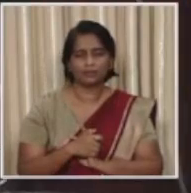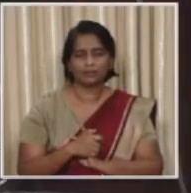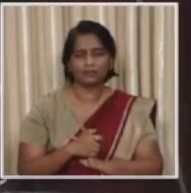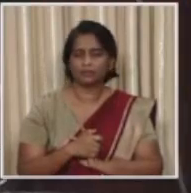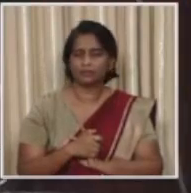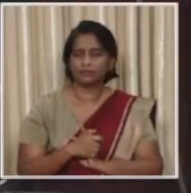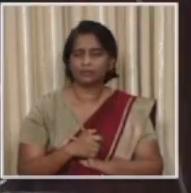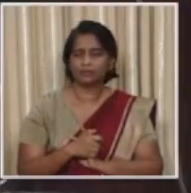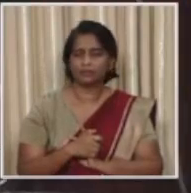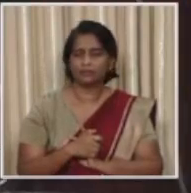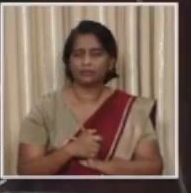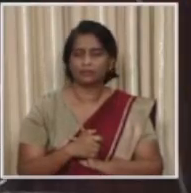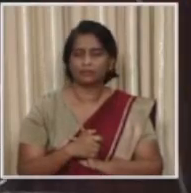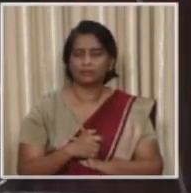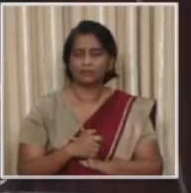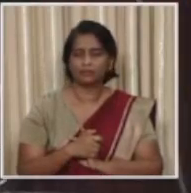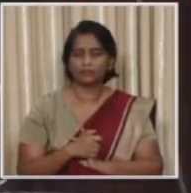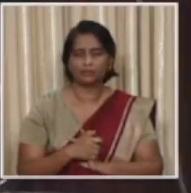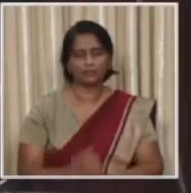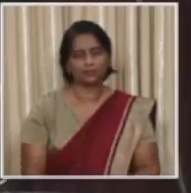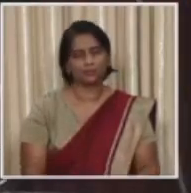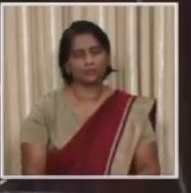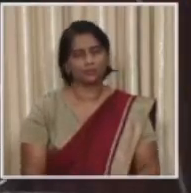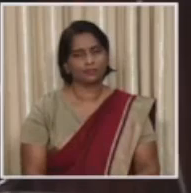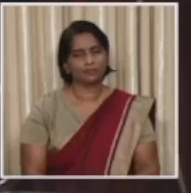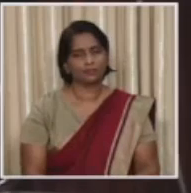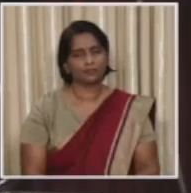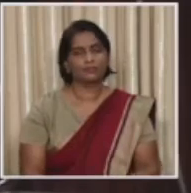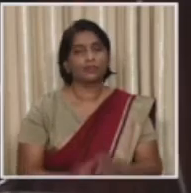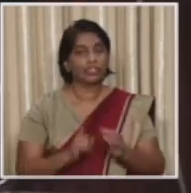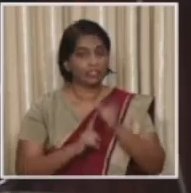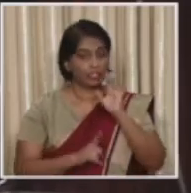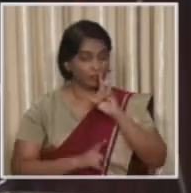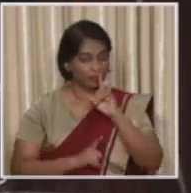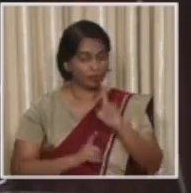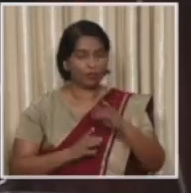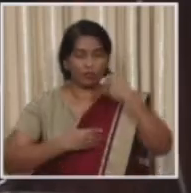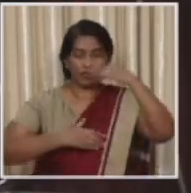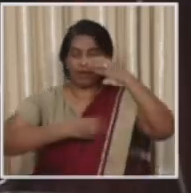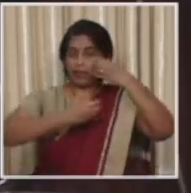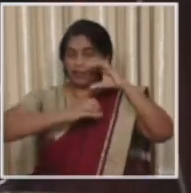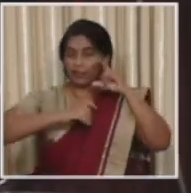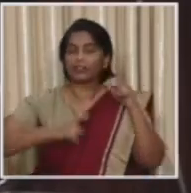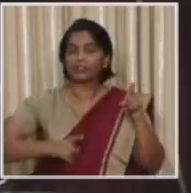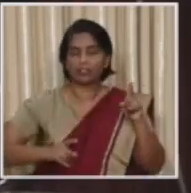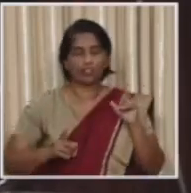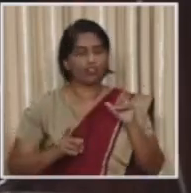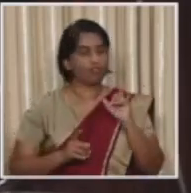ජනාධිපතිතුමා ප්‍රකාශයට පත් කරනවා අර පුරා විද්‍යා